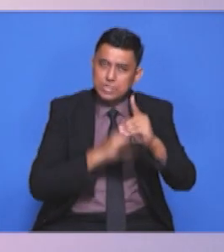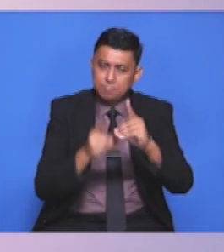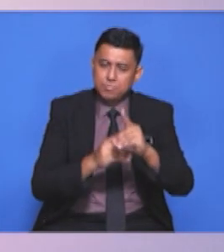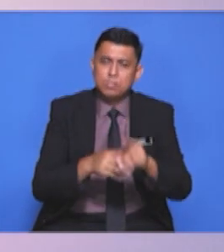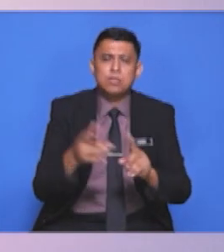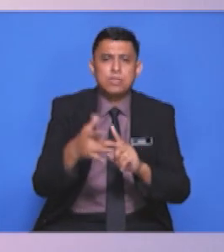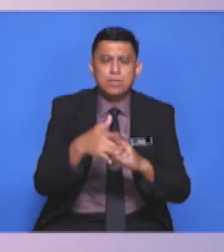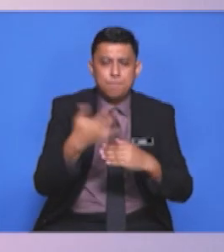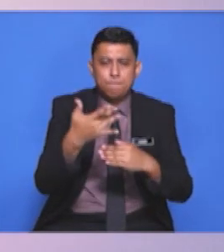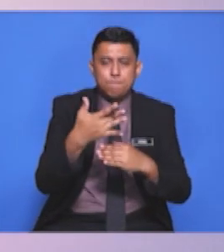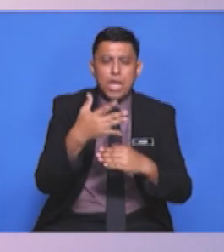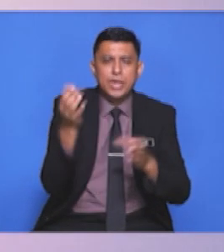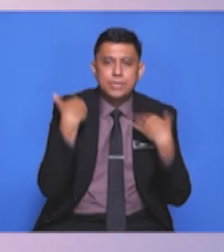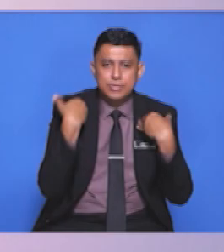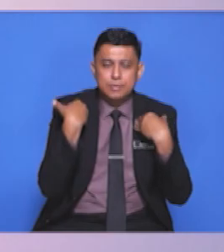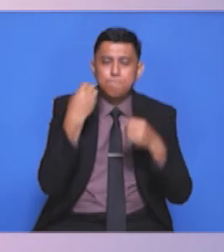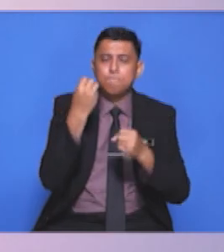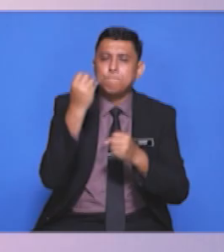imbuhan yaitu